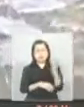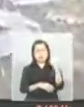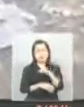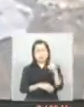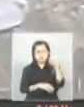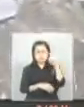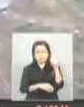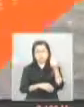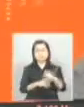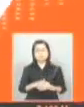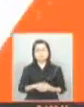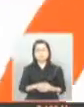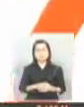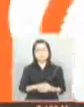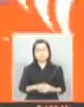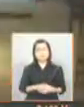า